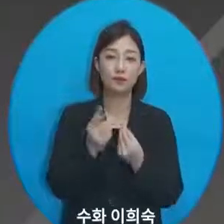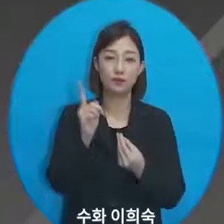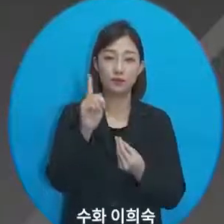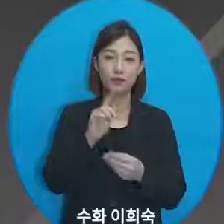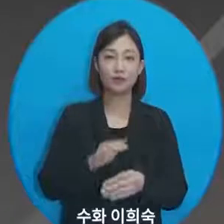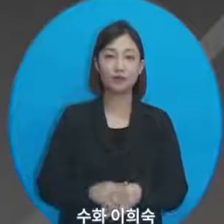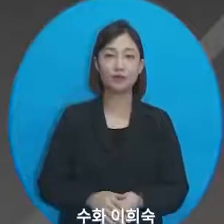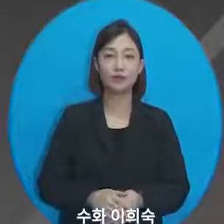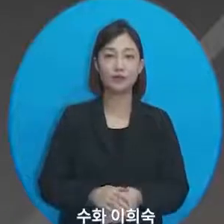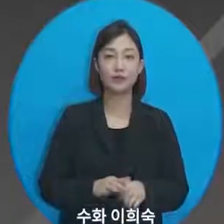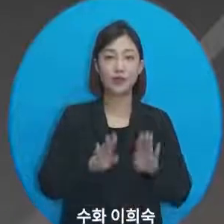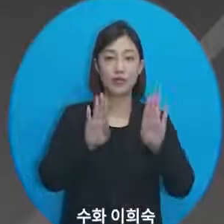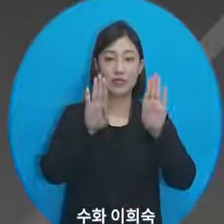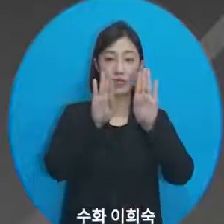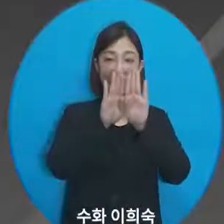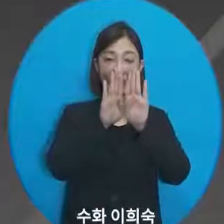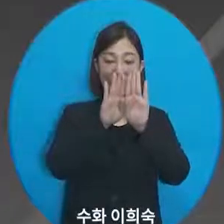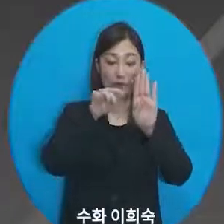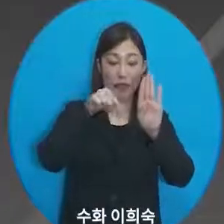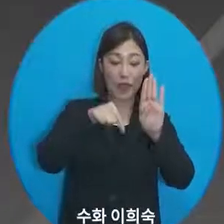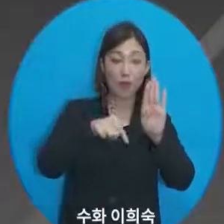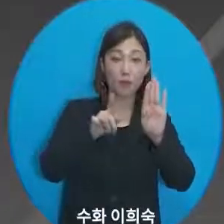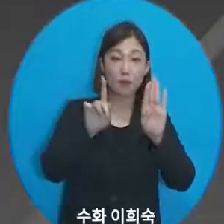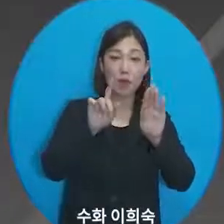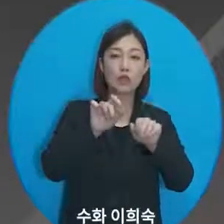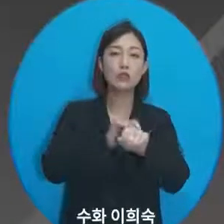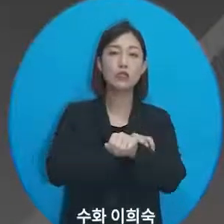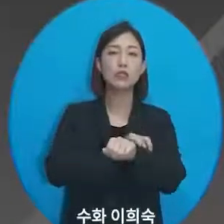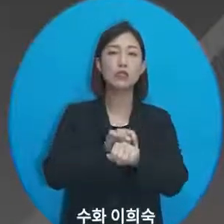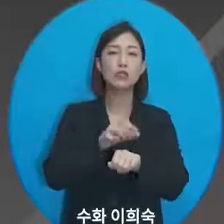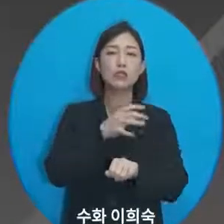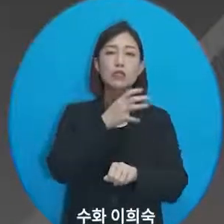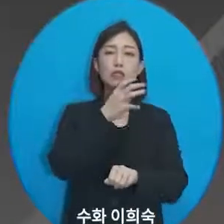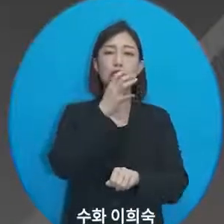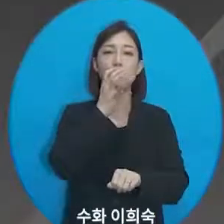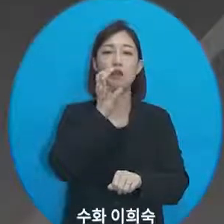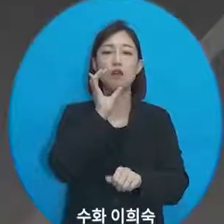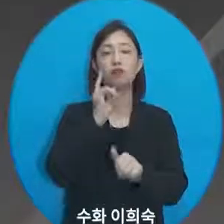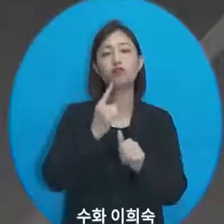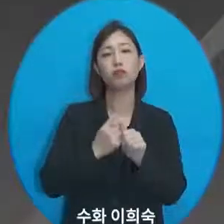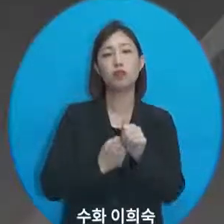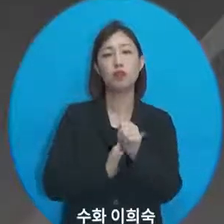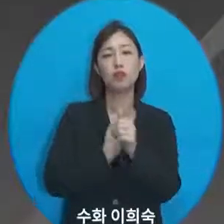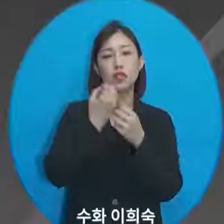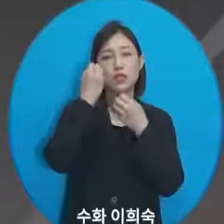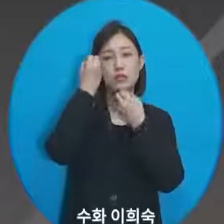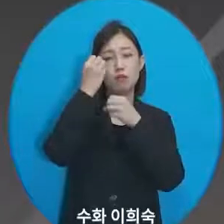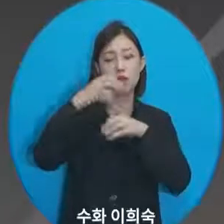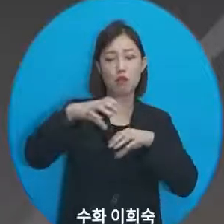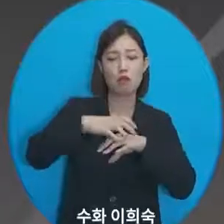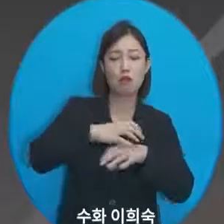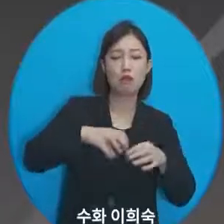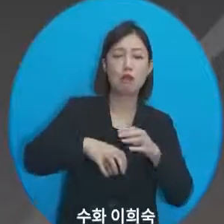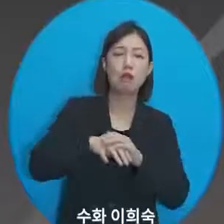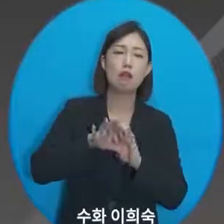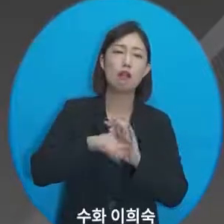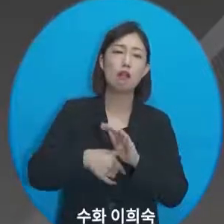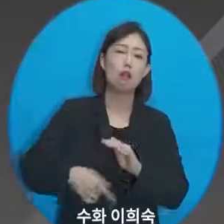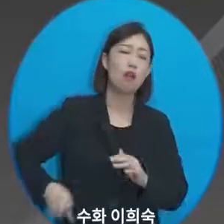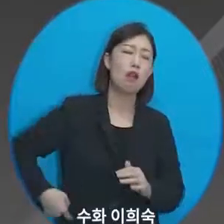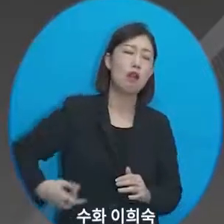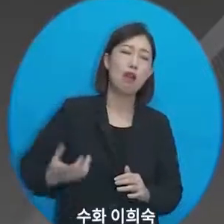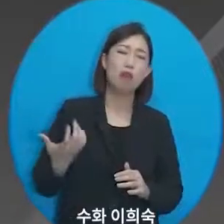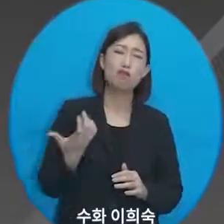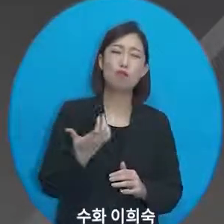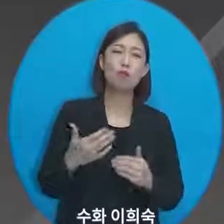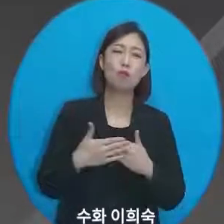현관 부분입니다. 현관에선 특히 나이가 들면 신발을 갈아 신을 때